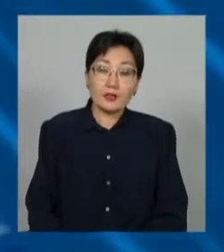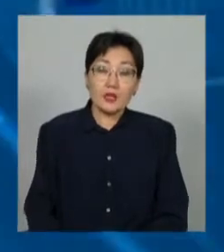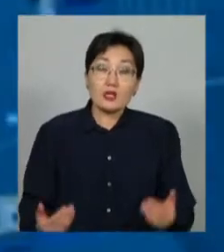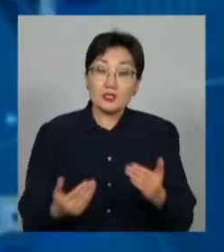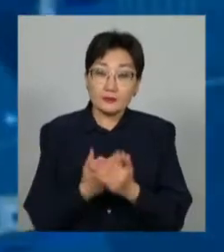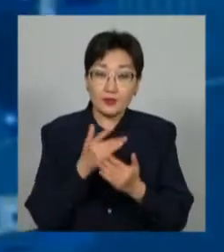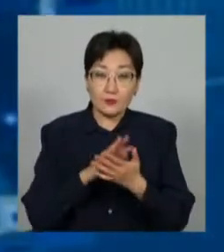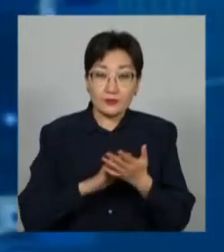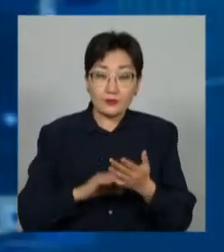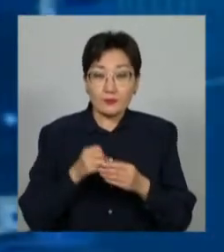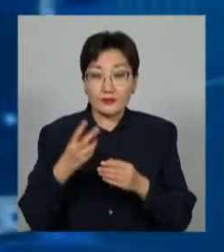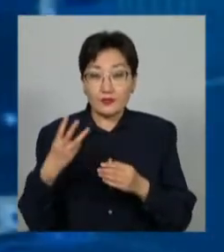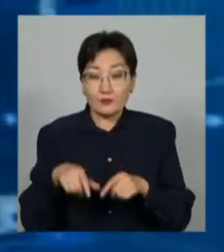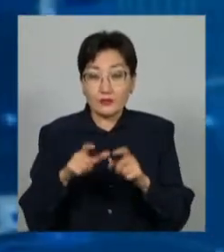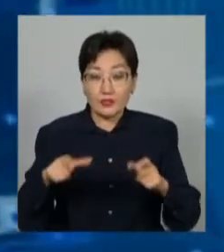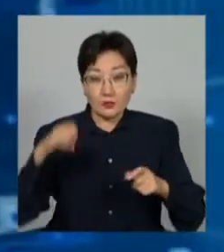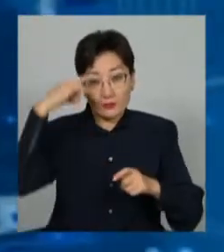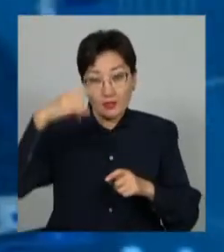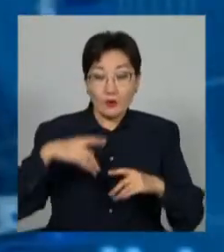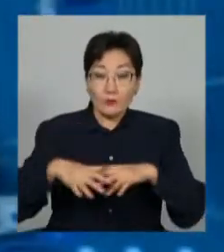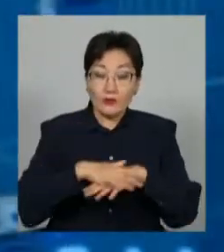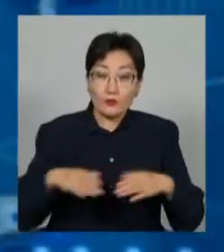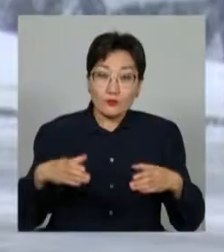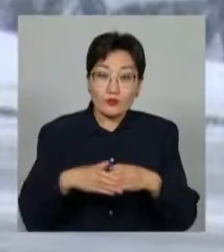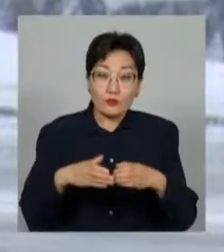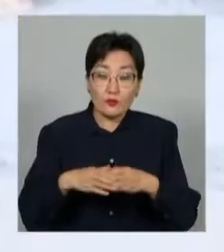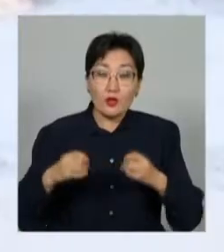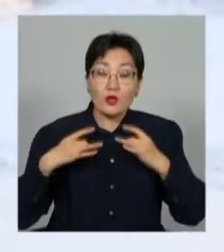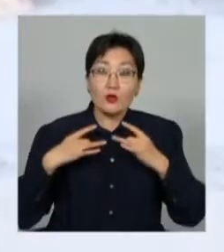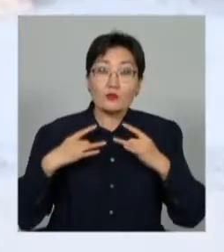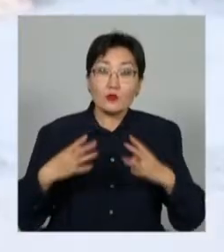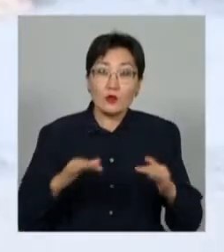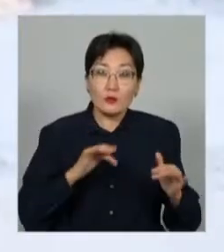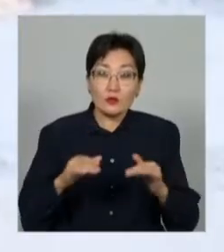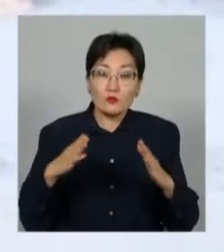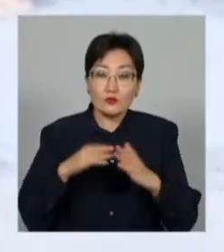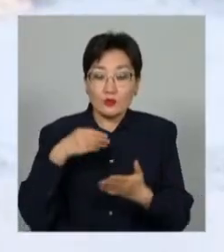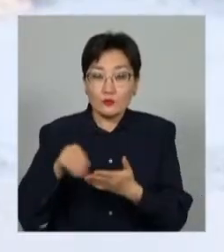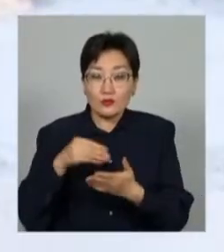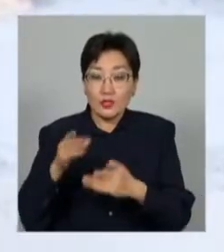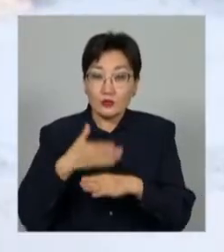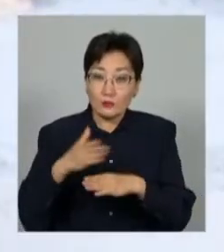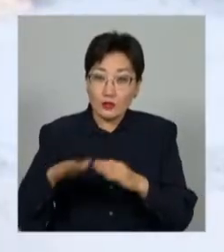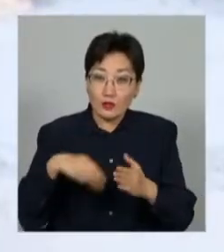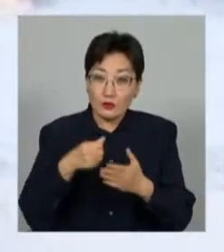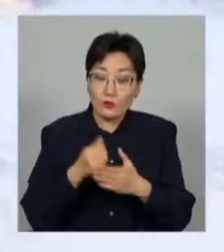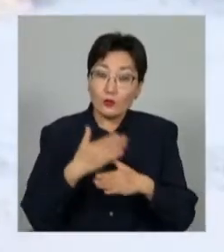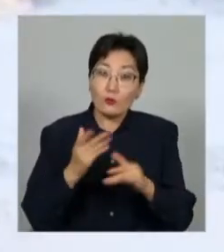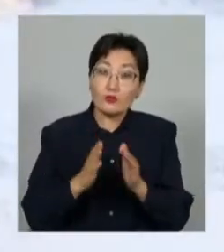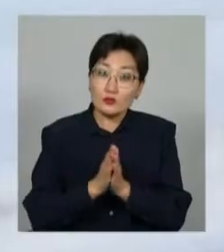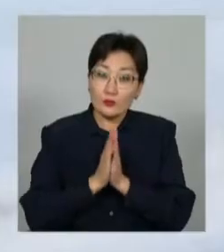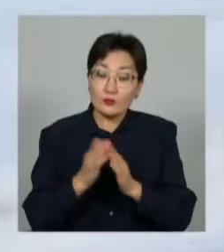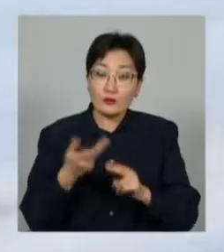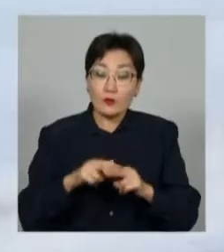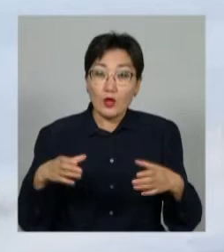Жаңалықтарымыз жалғастырамыз. Кейбір азаматтар Қазақстан халқына қорынан той жасауға, ұялуға және несиесін төлеуге көмек сұраған. Ол